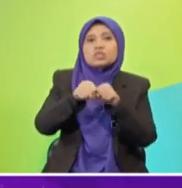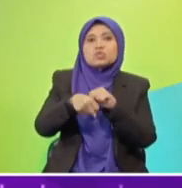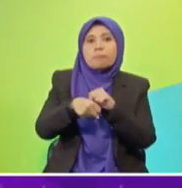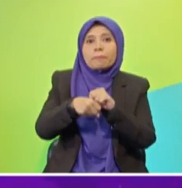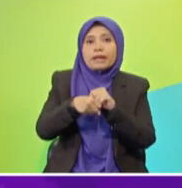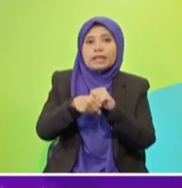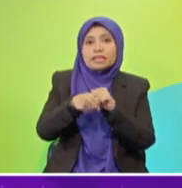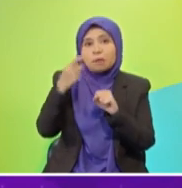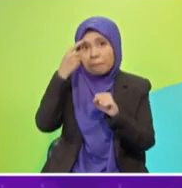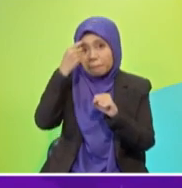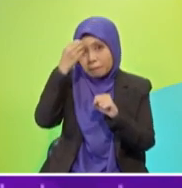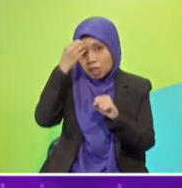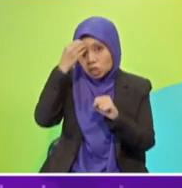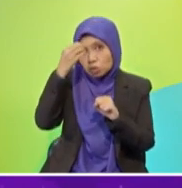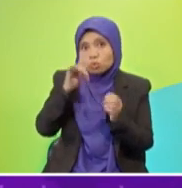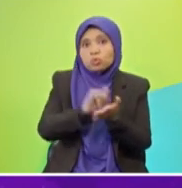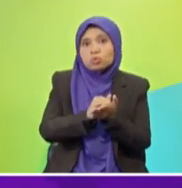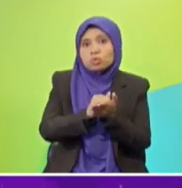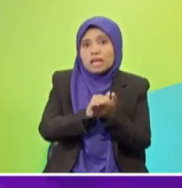benjolan itu